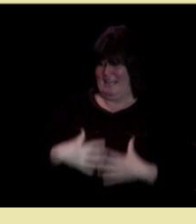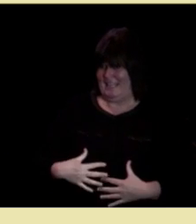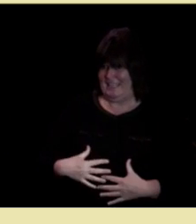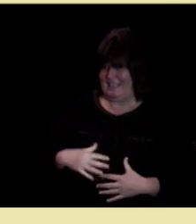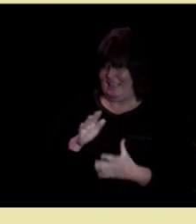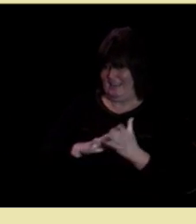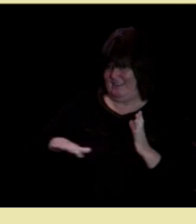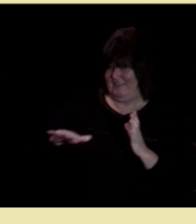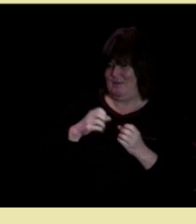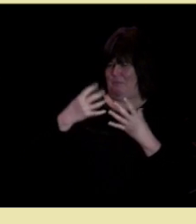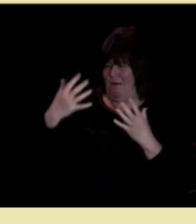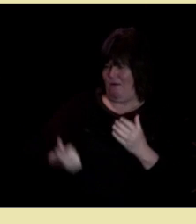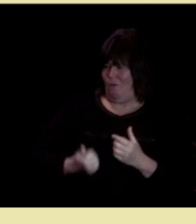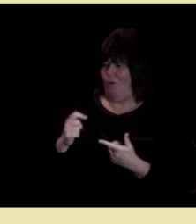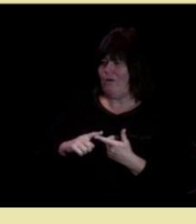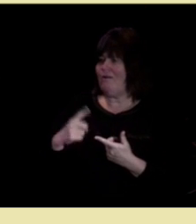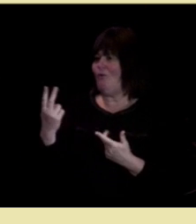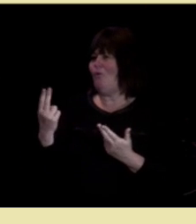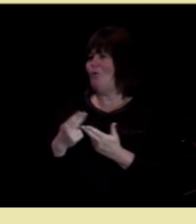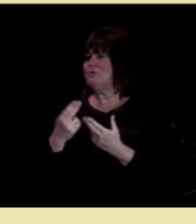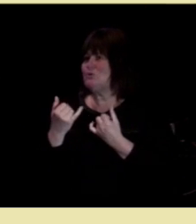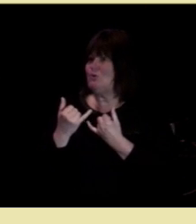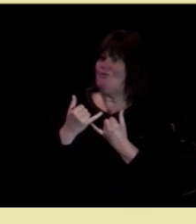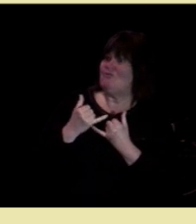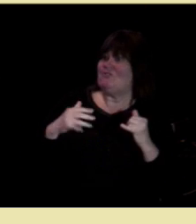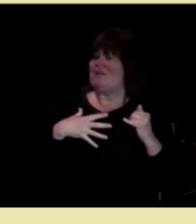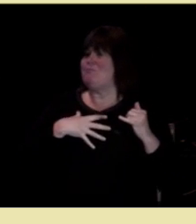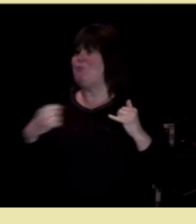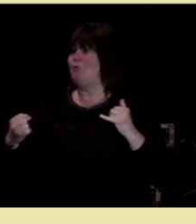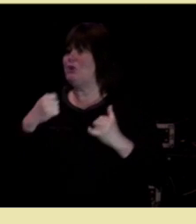og noen frimodige ytringer.